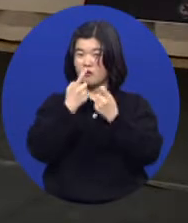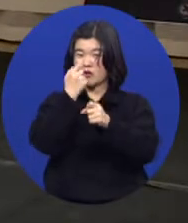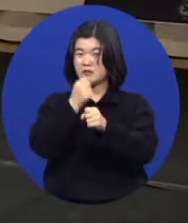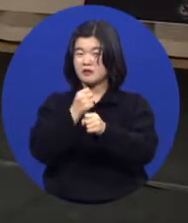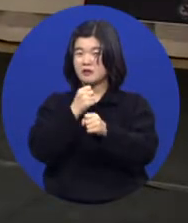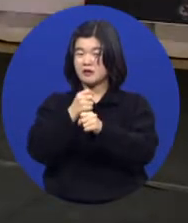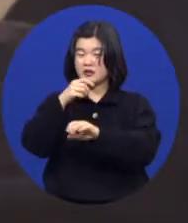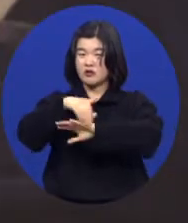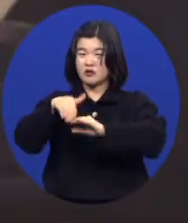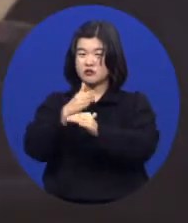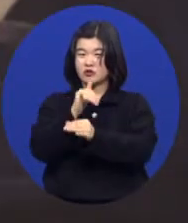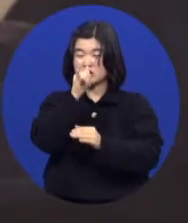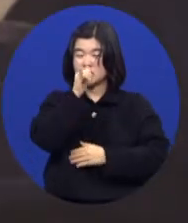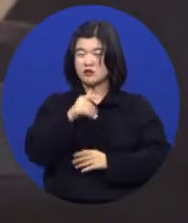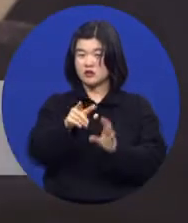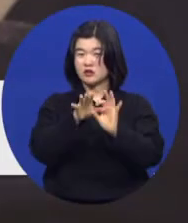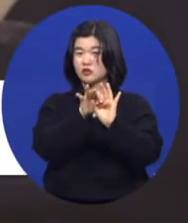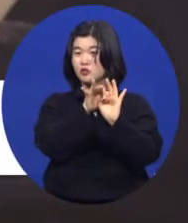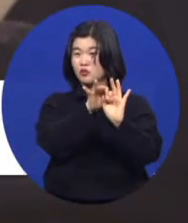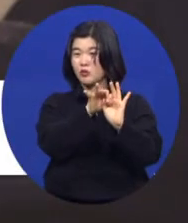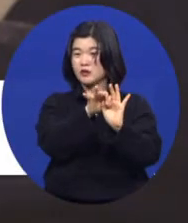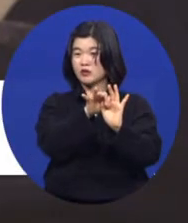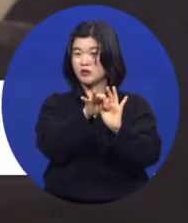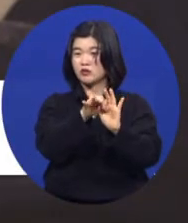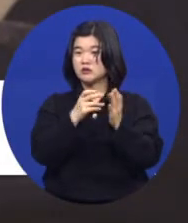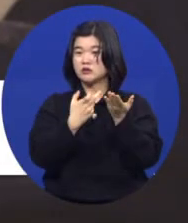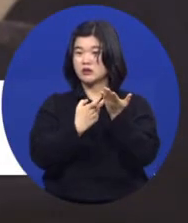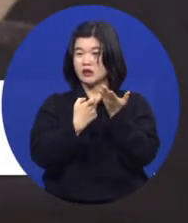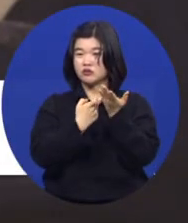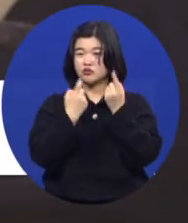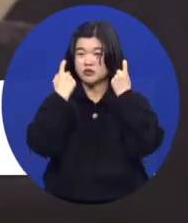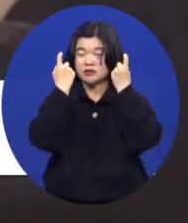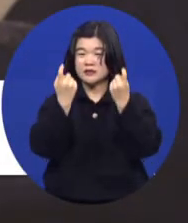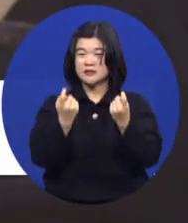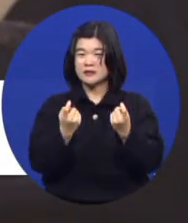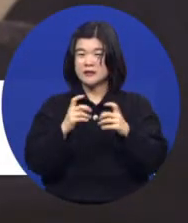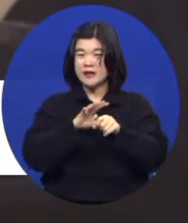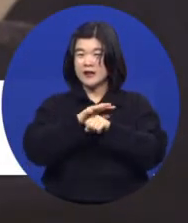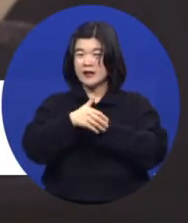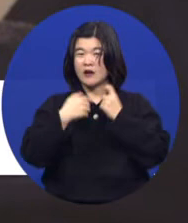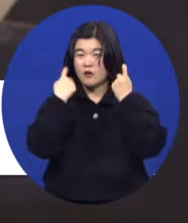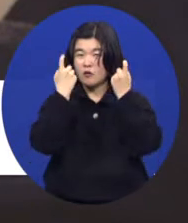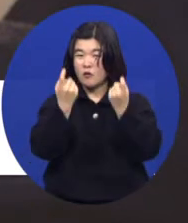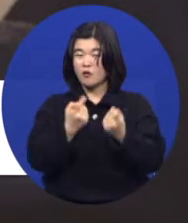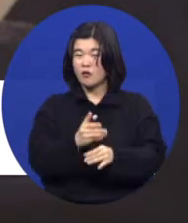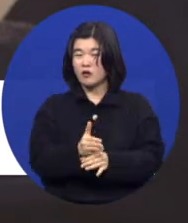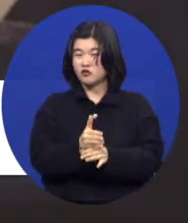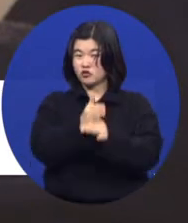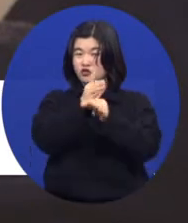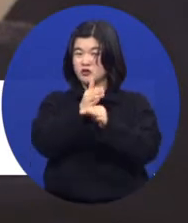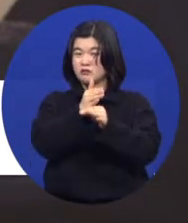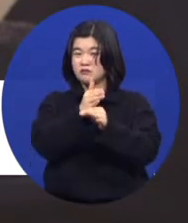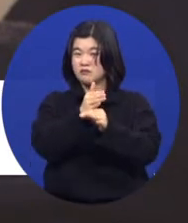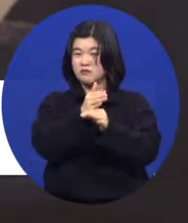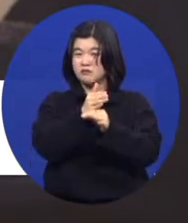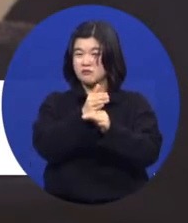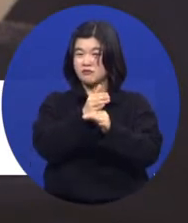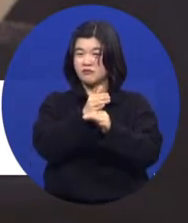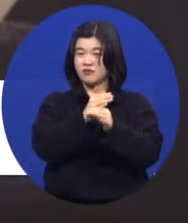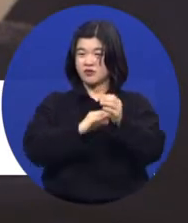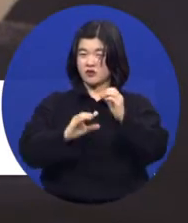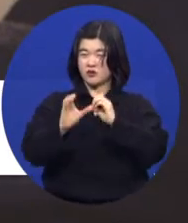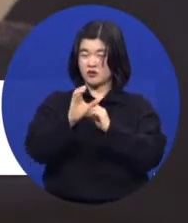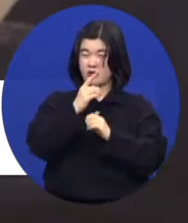구현하겠다는 계획입니다. 이를 통해서 제주를 세계 관광의 메카로, 수준 있고